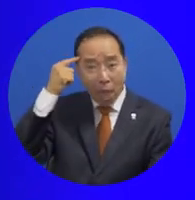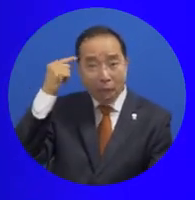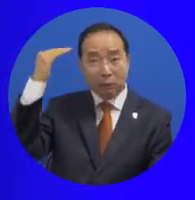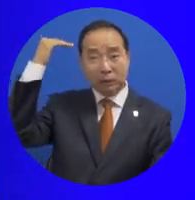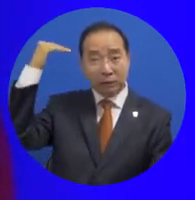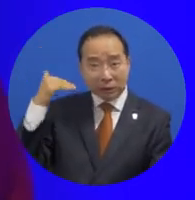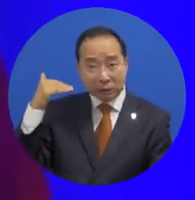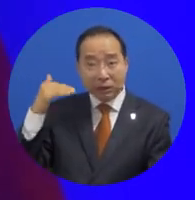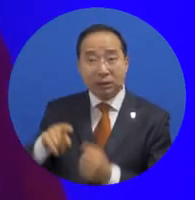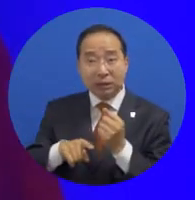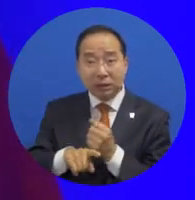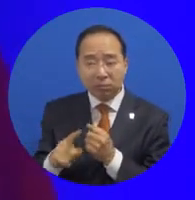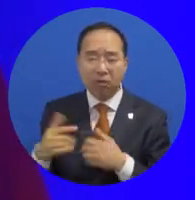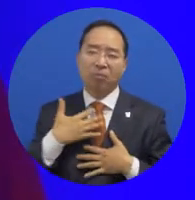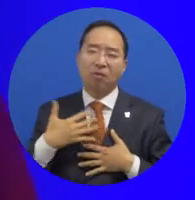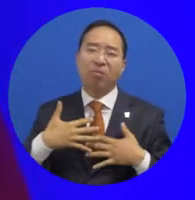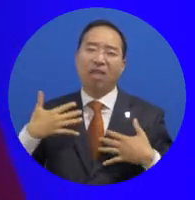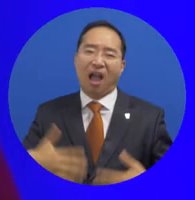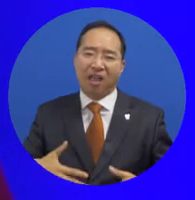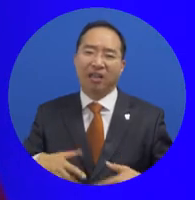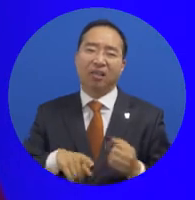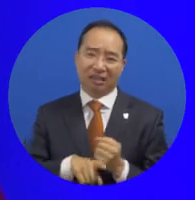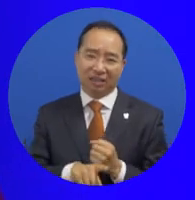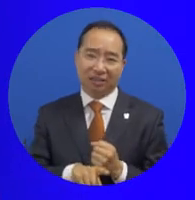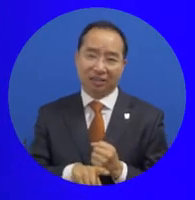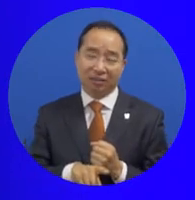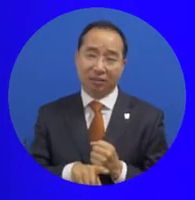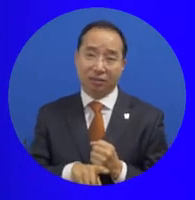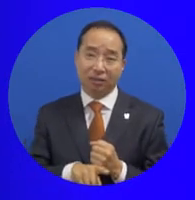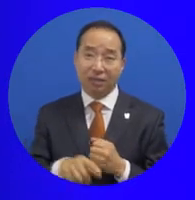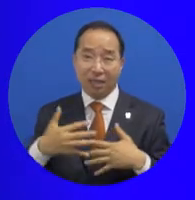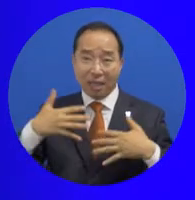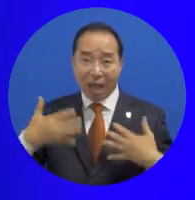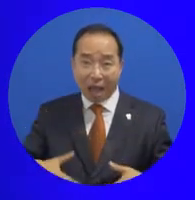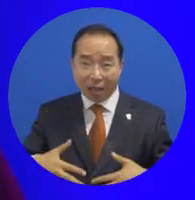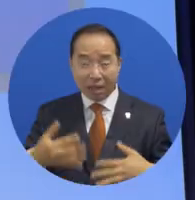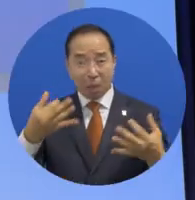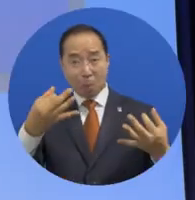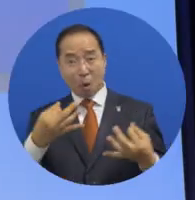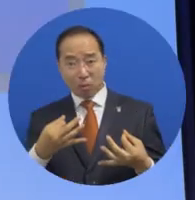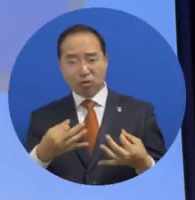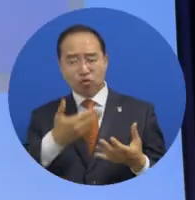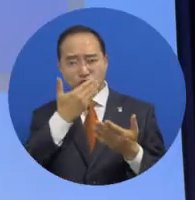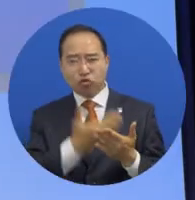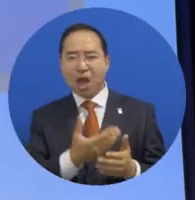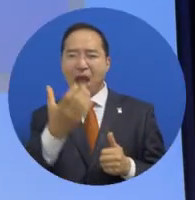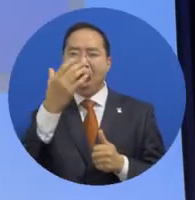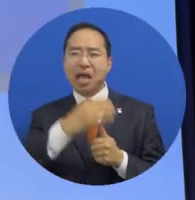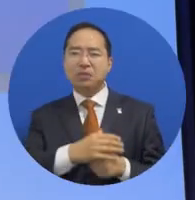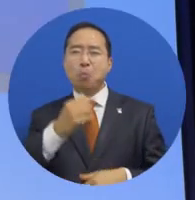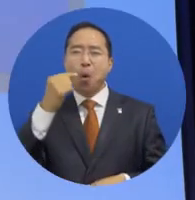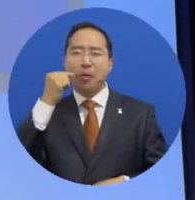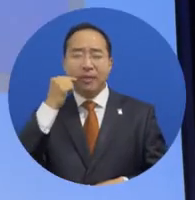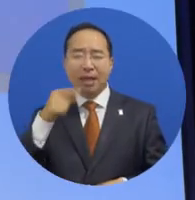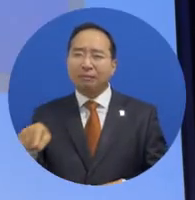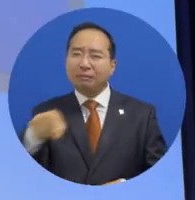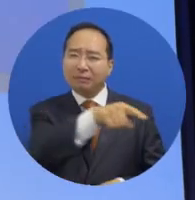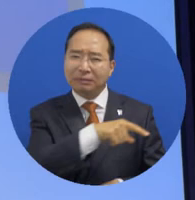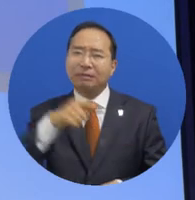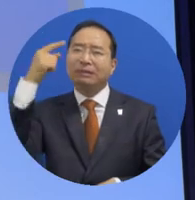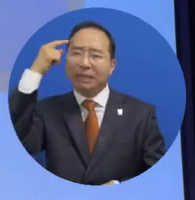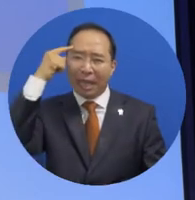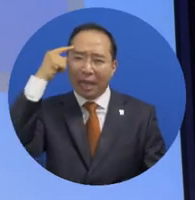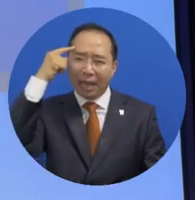키가 작다는 건 허약하다는 이미지고 그런 허약한 이미지를 가진 사람은 중요한 일을 못해 라는 그런